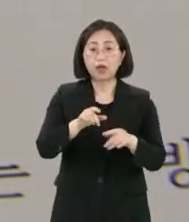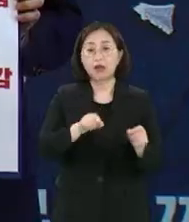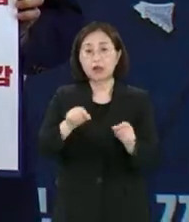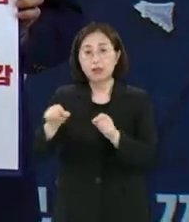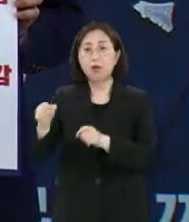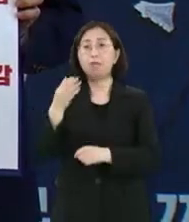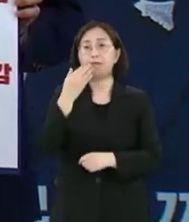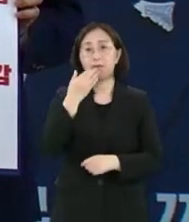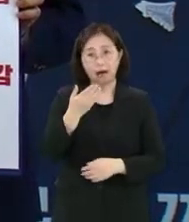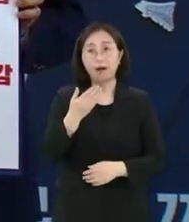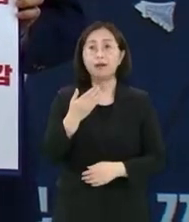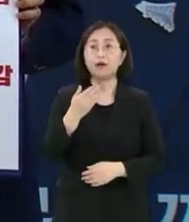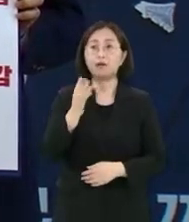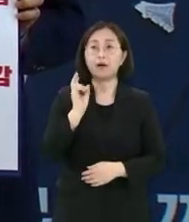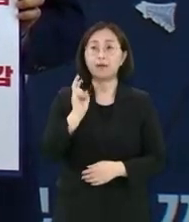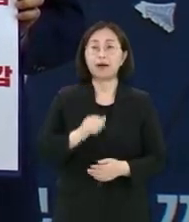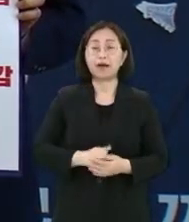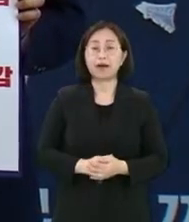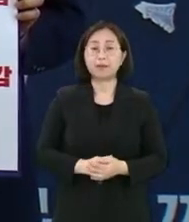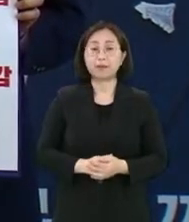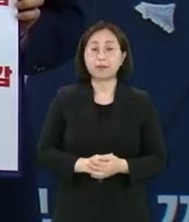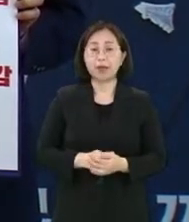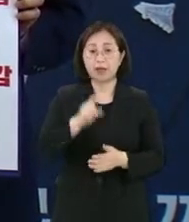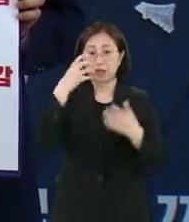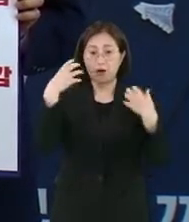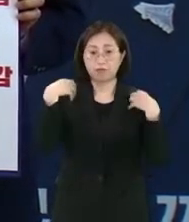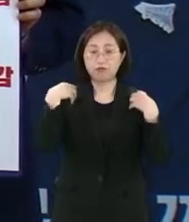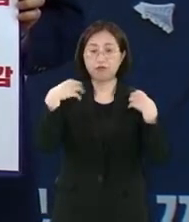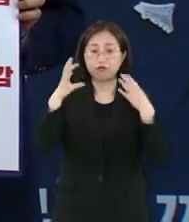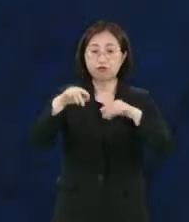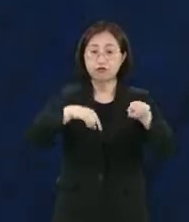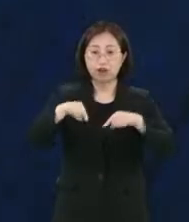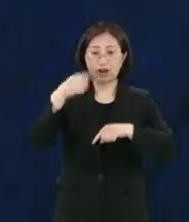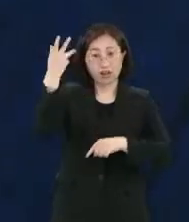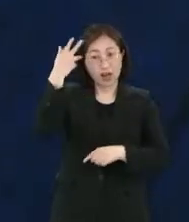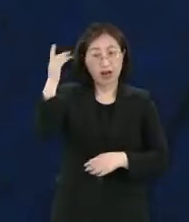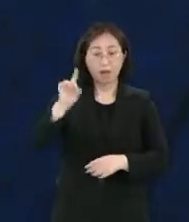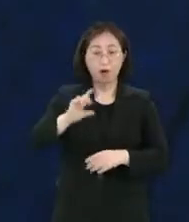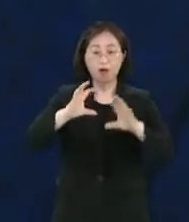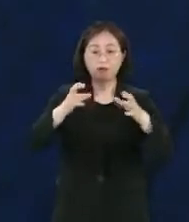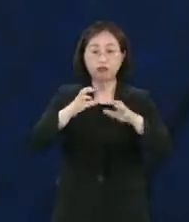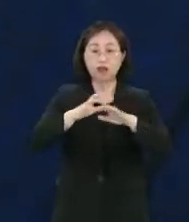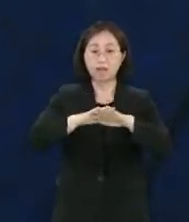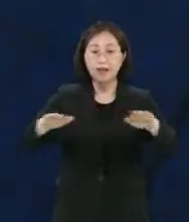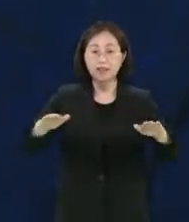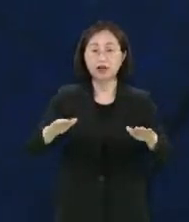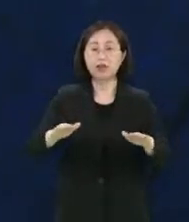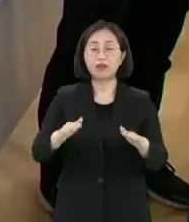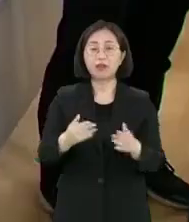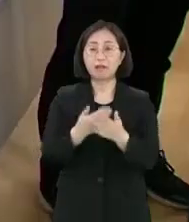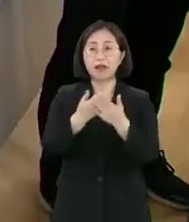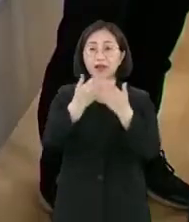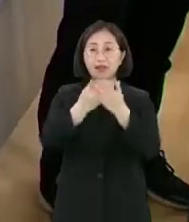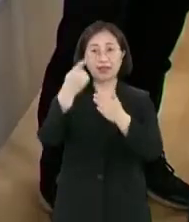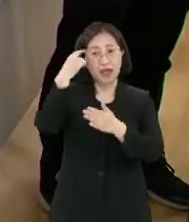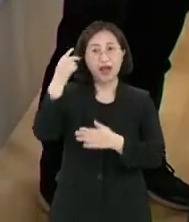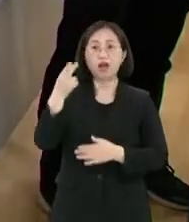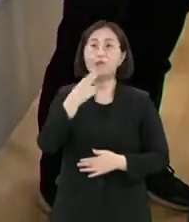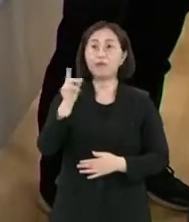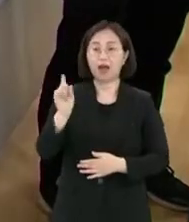수도 있다고 주장했습니다. 이는 현 정부 국정 철학에서 지방 균형 발전에 대한 의지가 없는 것이라며 삭감